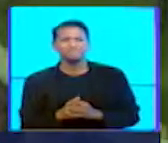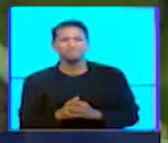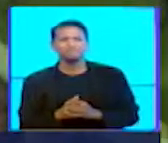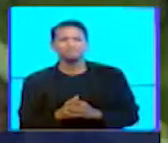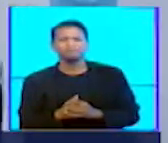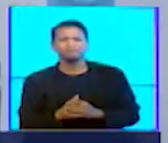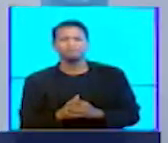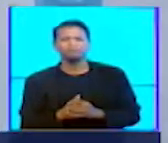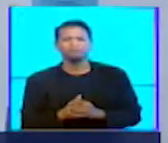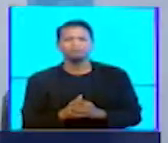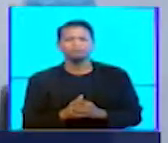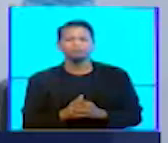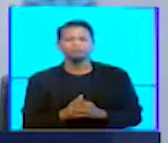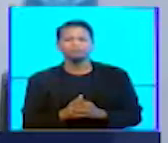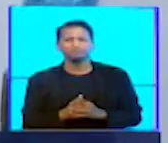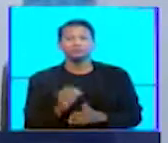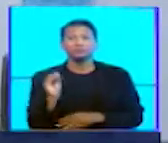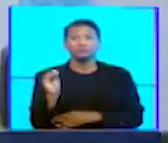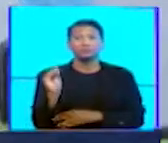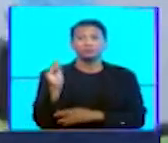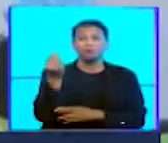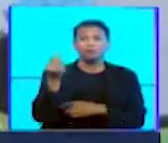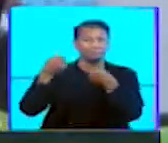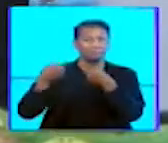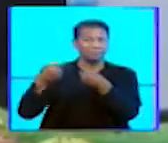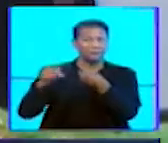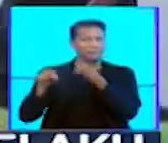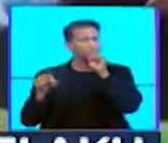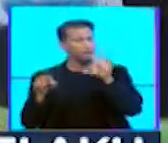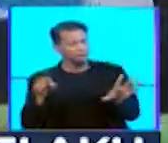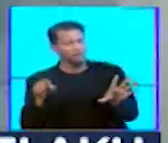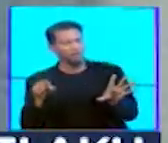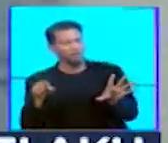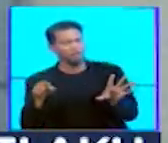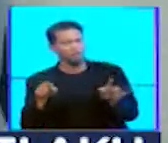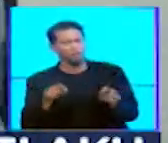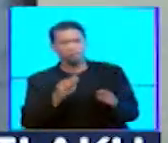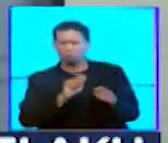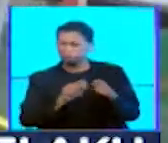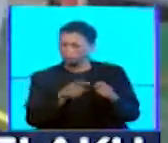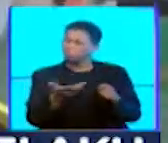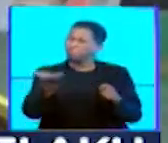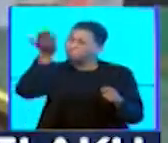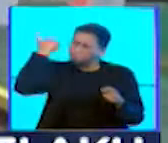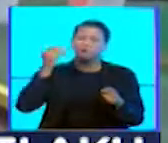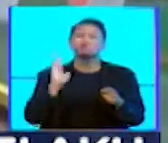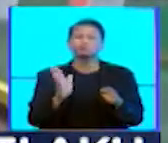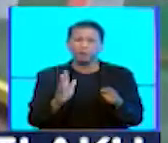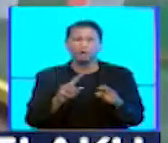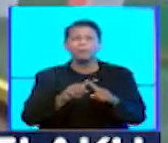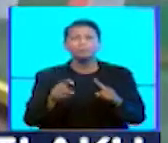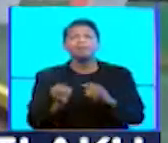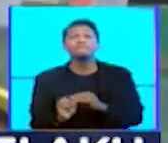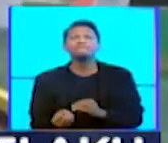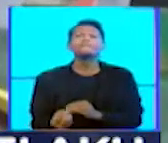Kalapas Pariaman, Edi Junaidi menyatakan, video TikTok ini lama dibuat namun baru diunggah oleh seseorang. Pasalnya salah